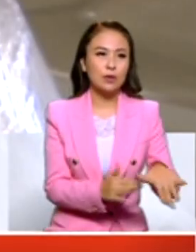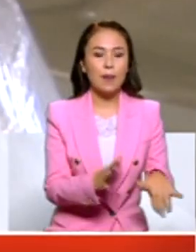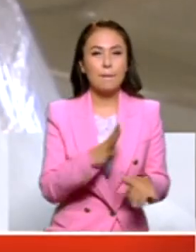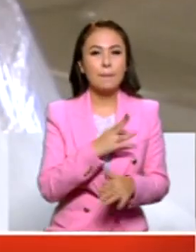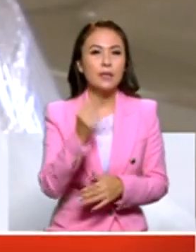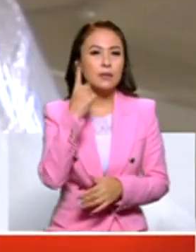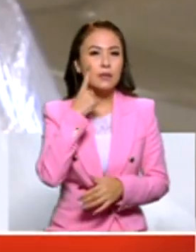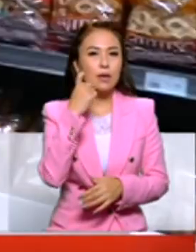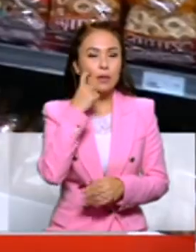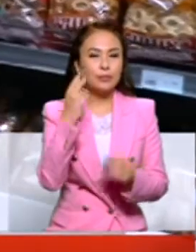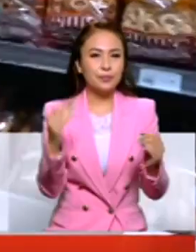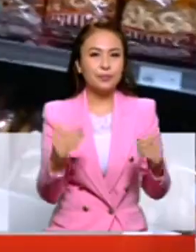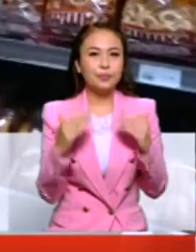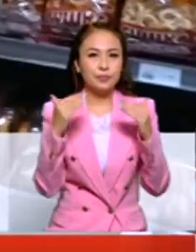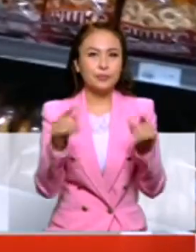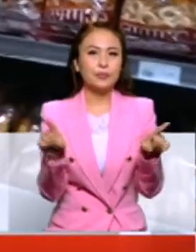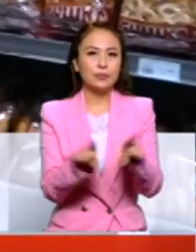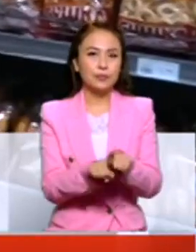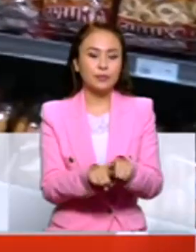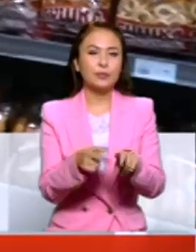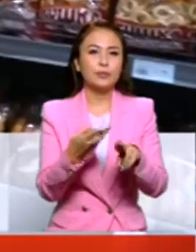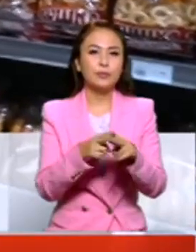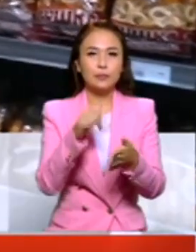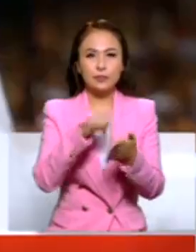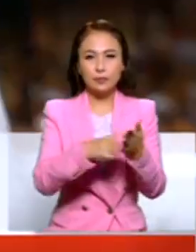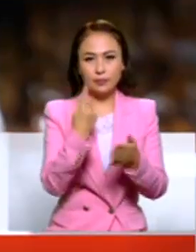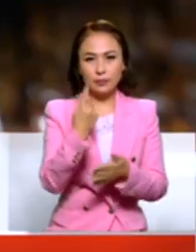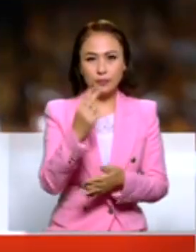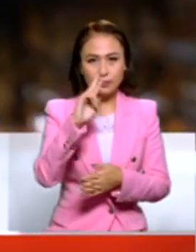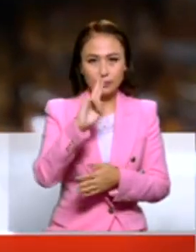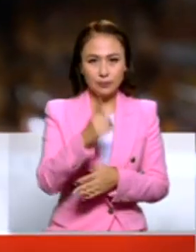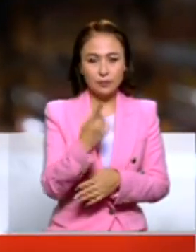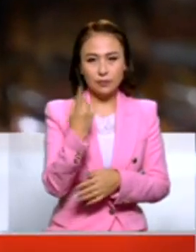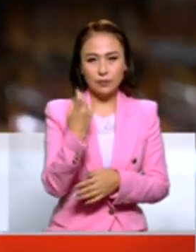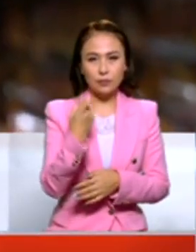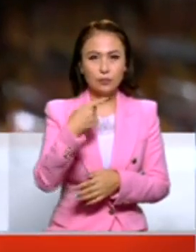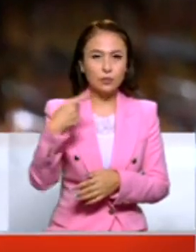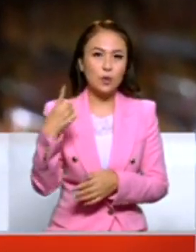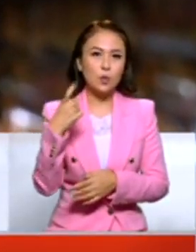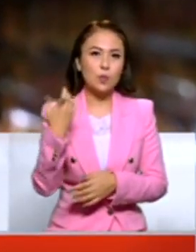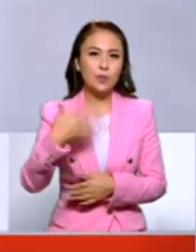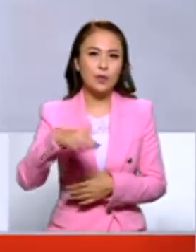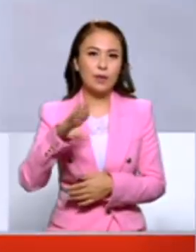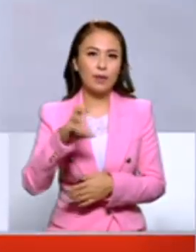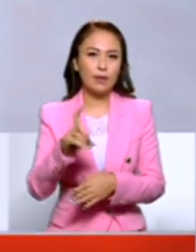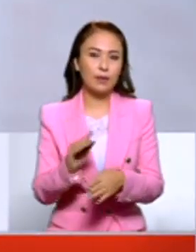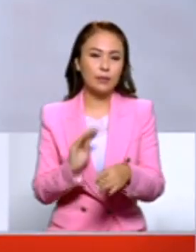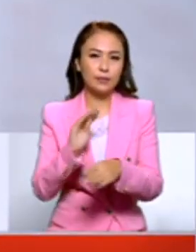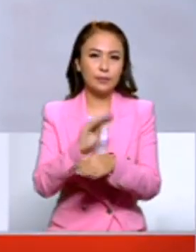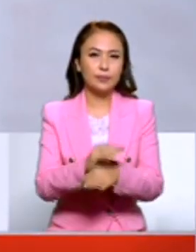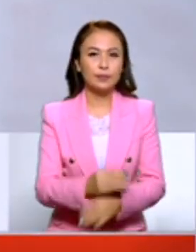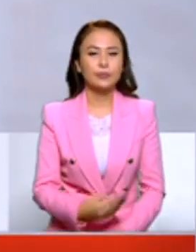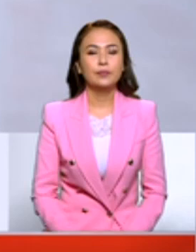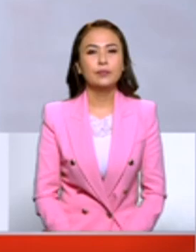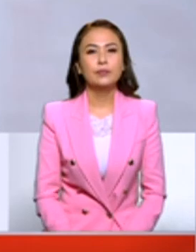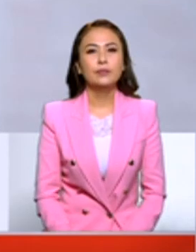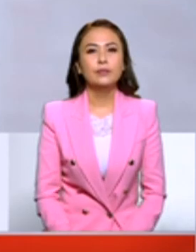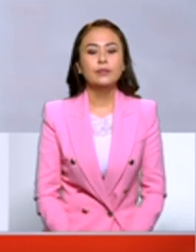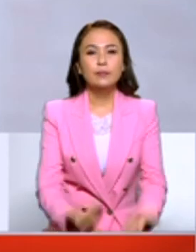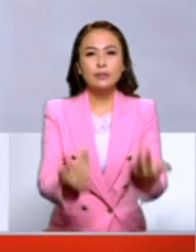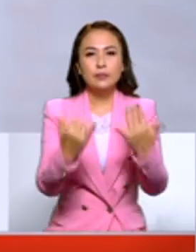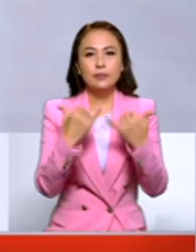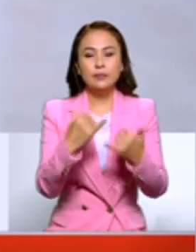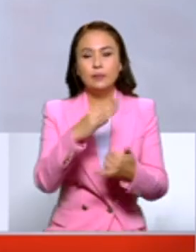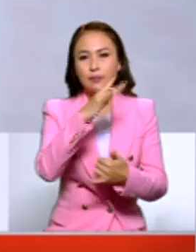қантында қымбаттауының себебі осында жатыр. Шекердің 1 килограмына 100-150 теңге қосылды. Қазіргі таңда